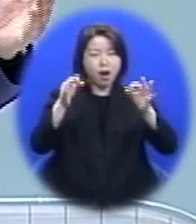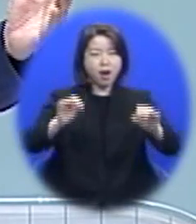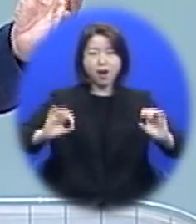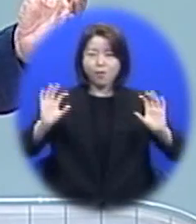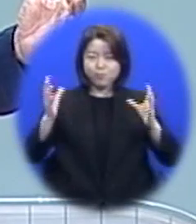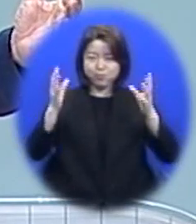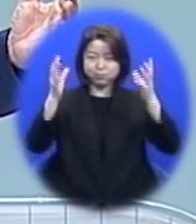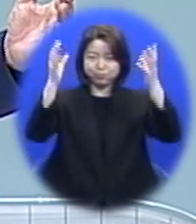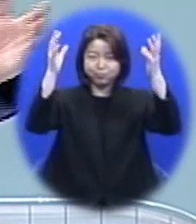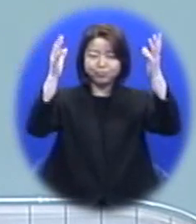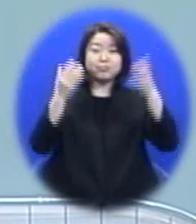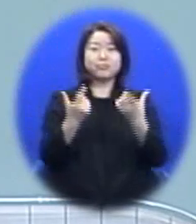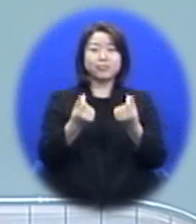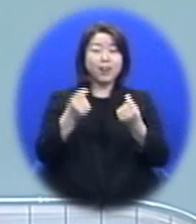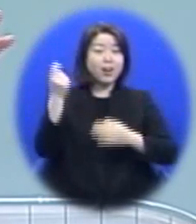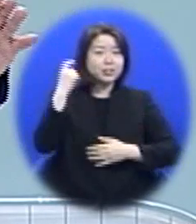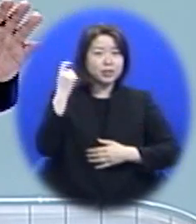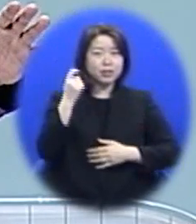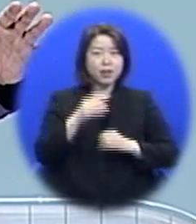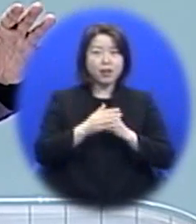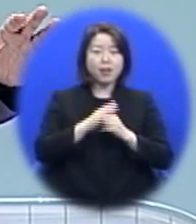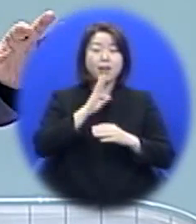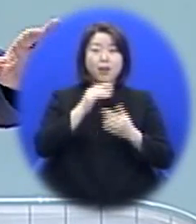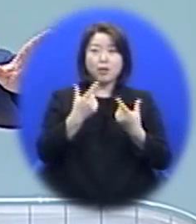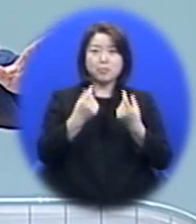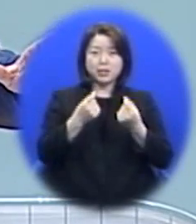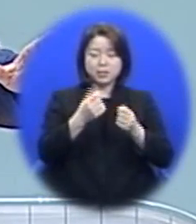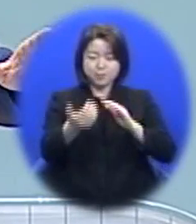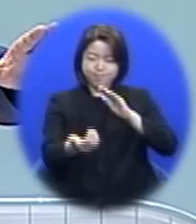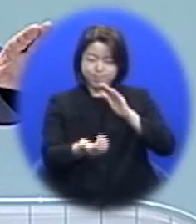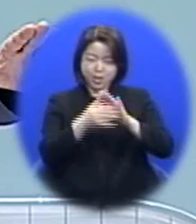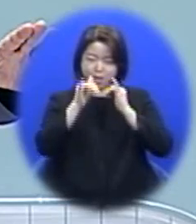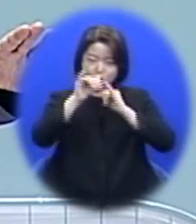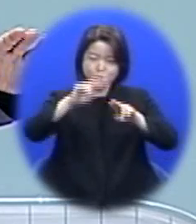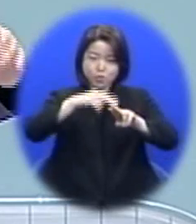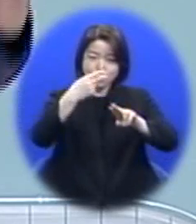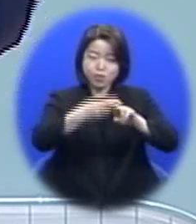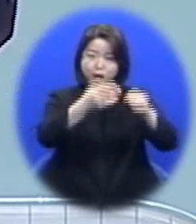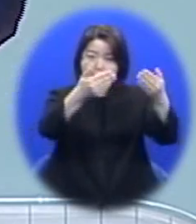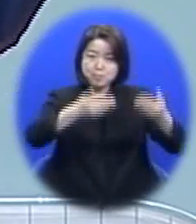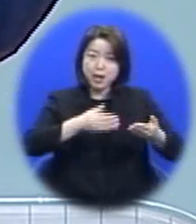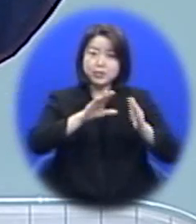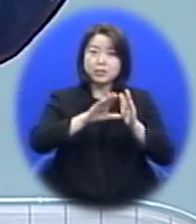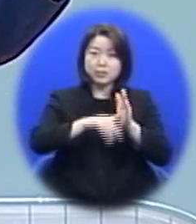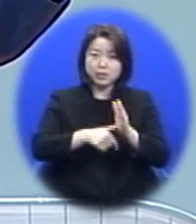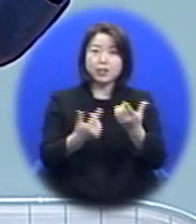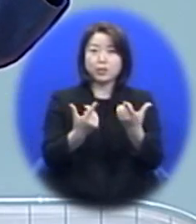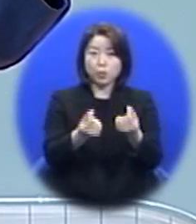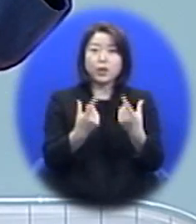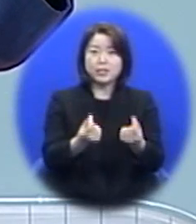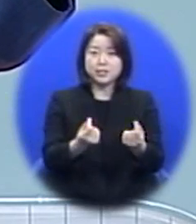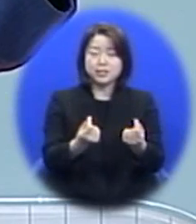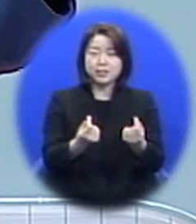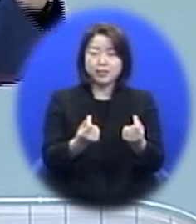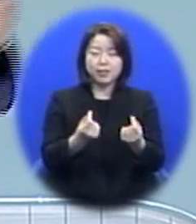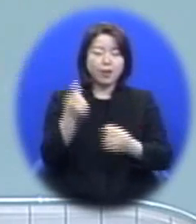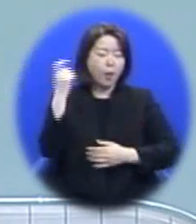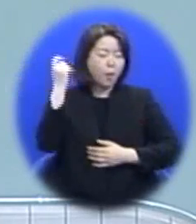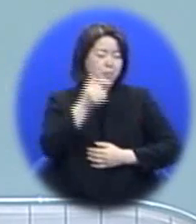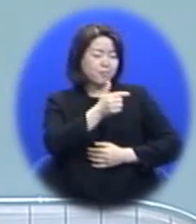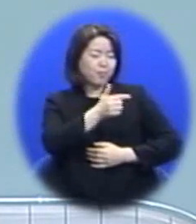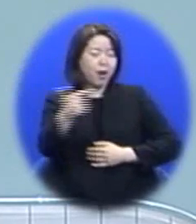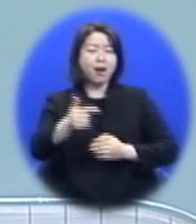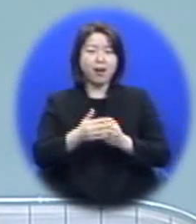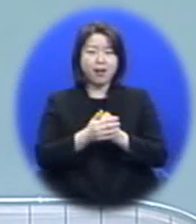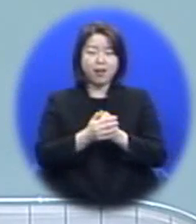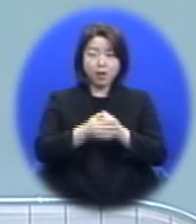박수 소리가 마치 최우수상 선수 시상할 때처럼 그렇게 들리더라는 거예요. 그래서